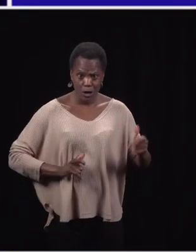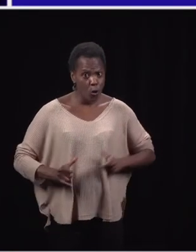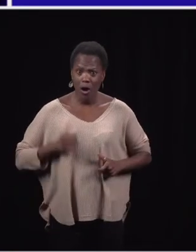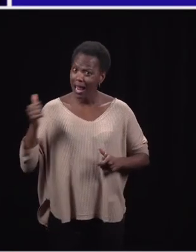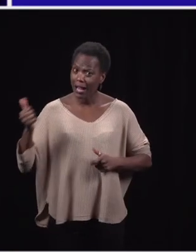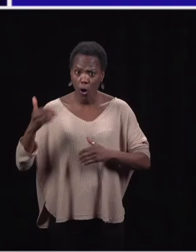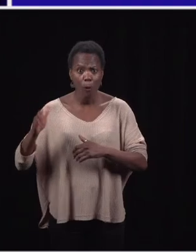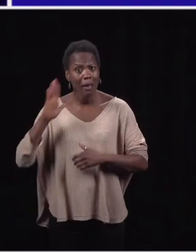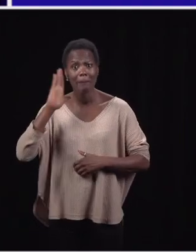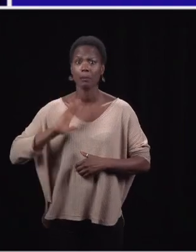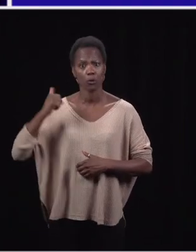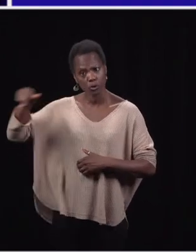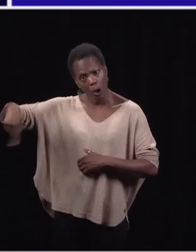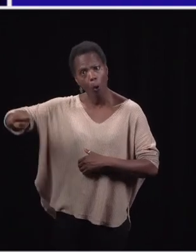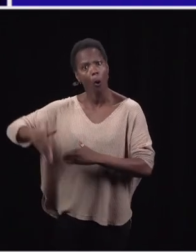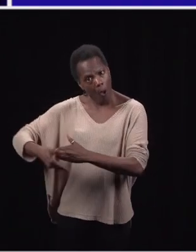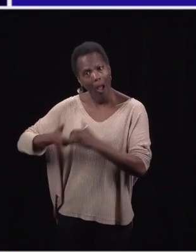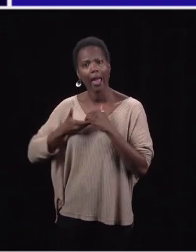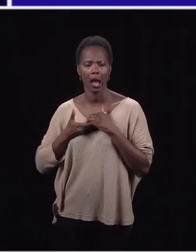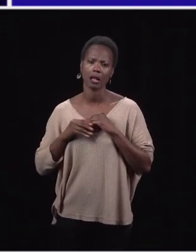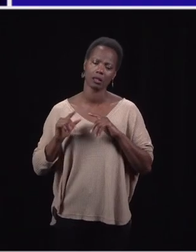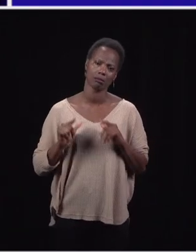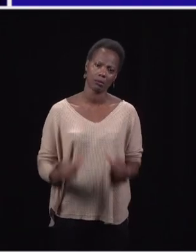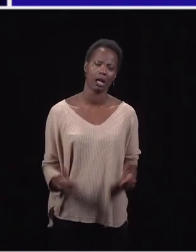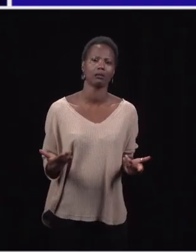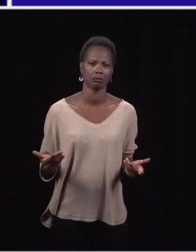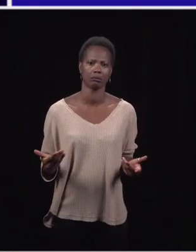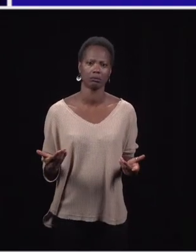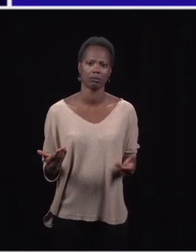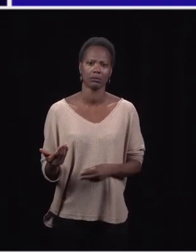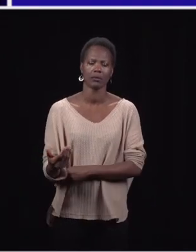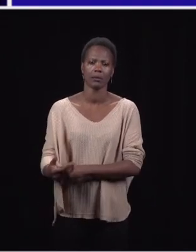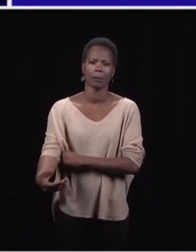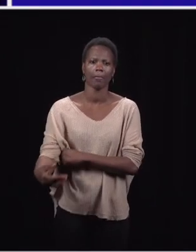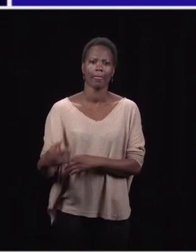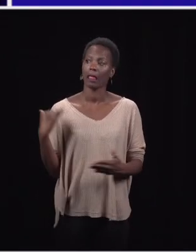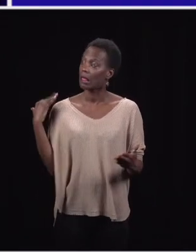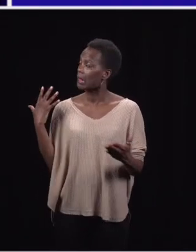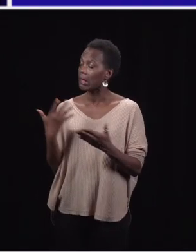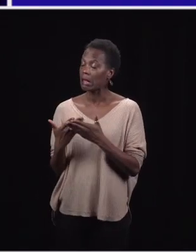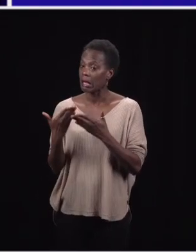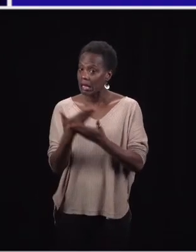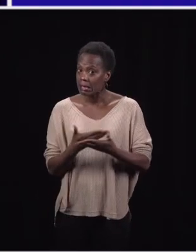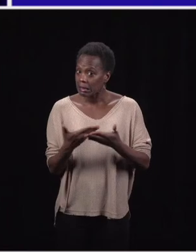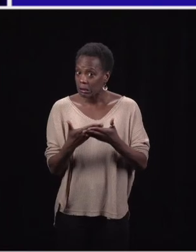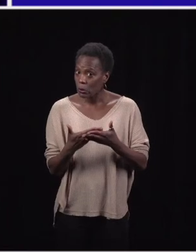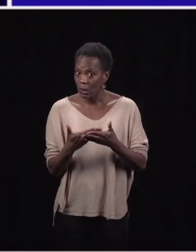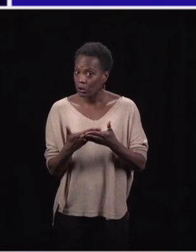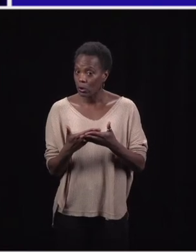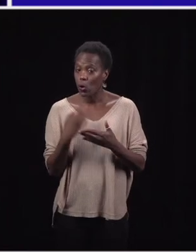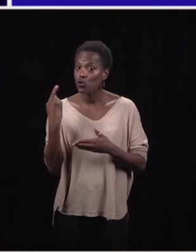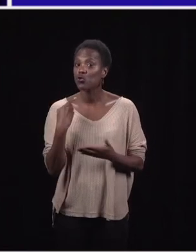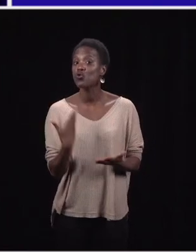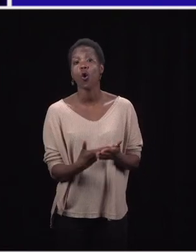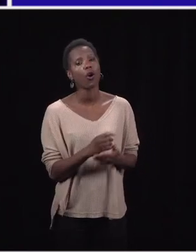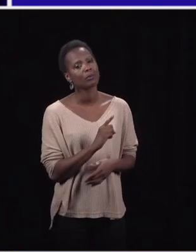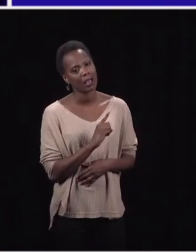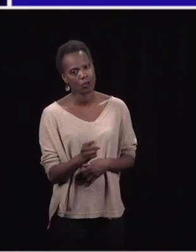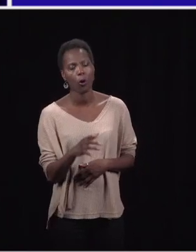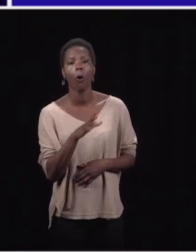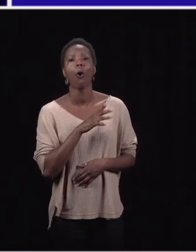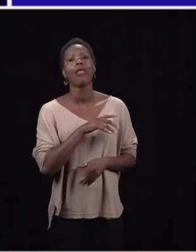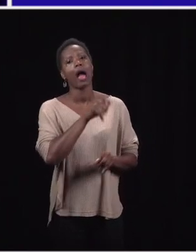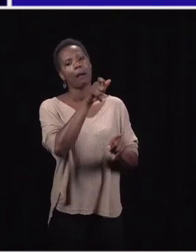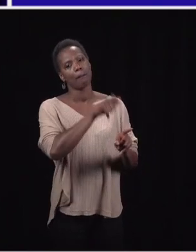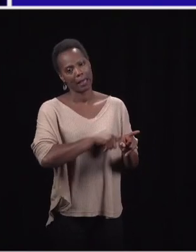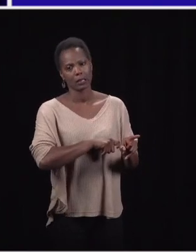à m'aider quand j'en ai besoin mais voilà bien sûr ça a pas toujours été le cas il y a certaines personnes qui qui sont